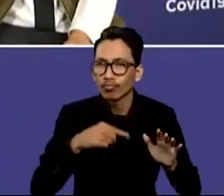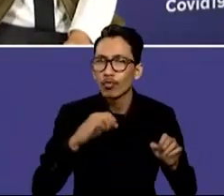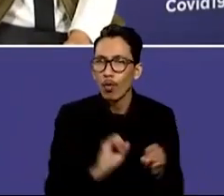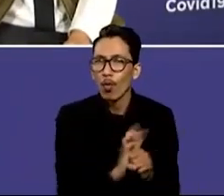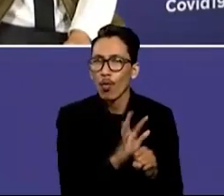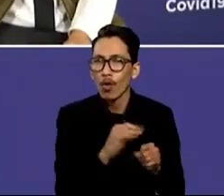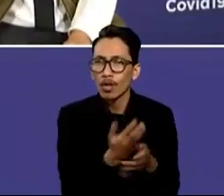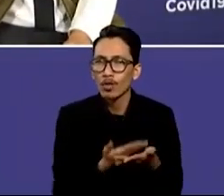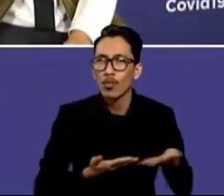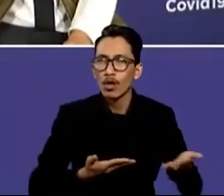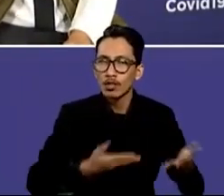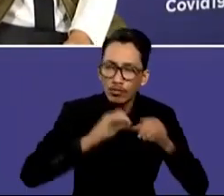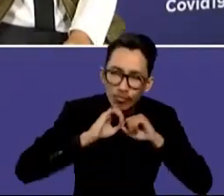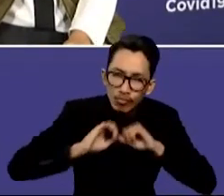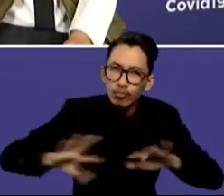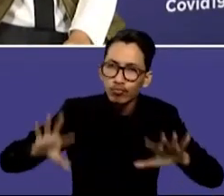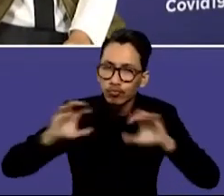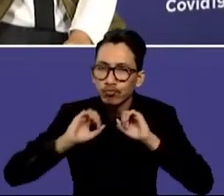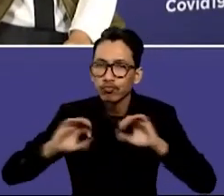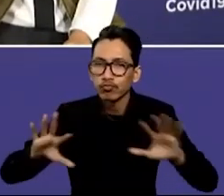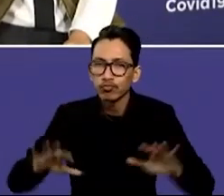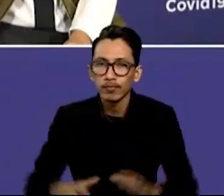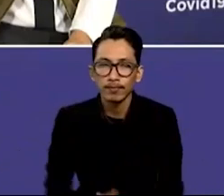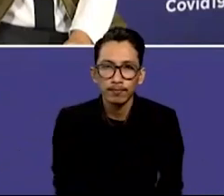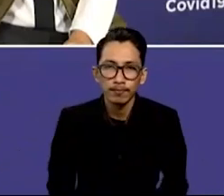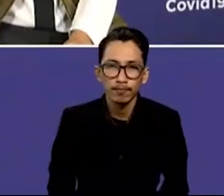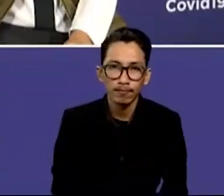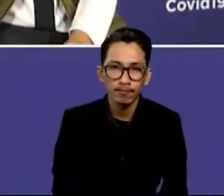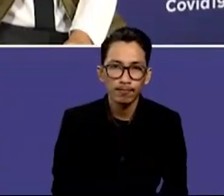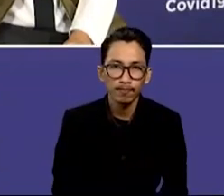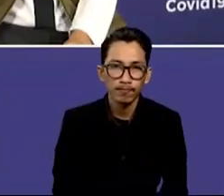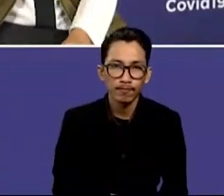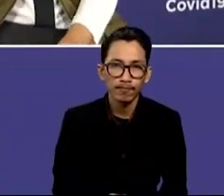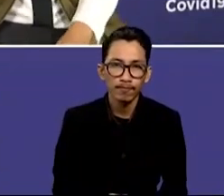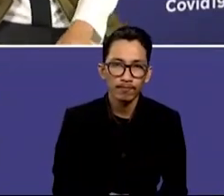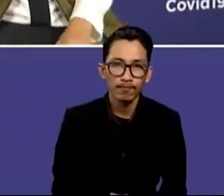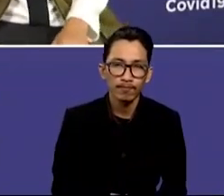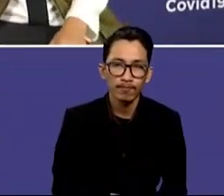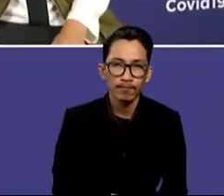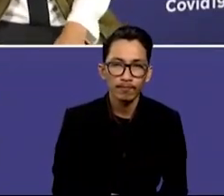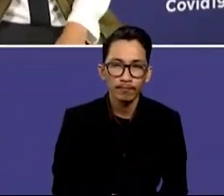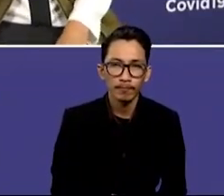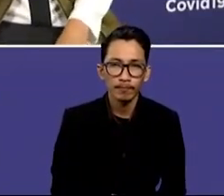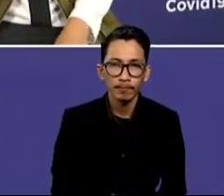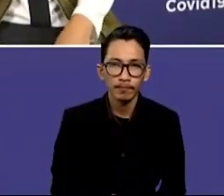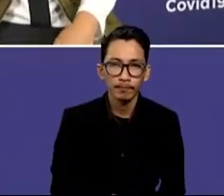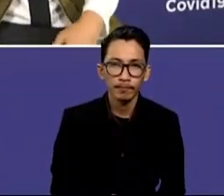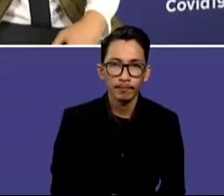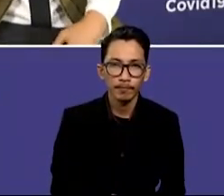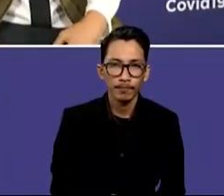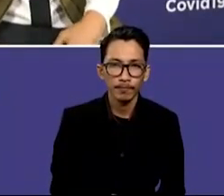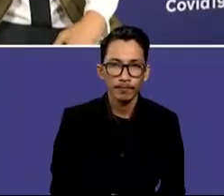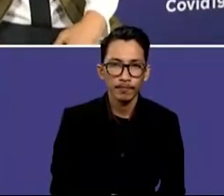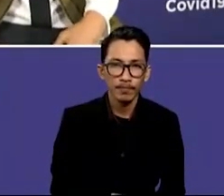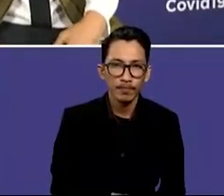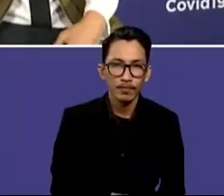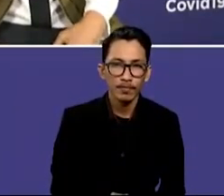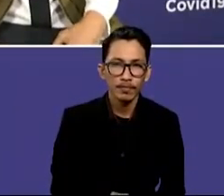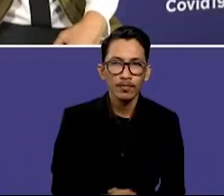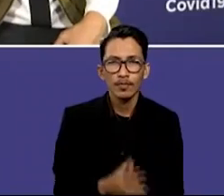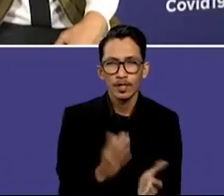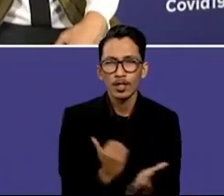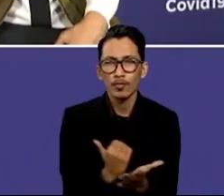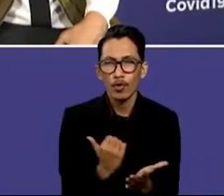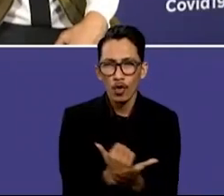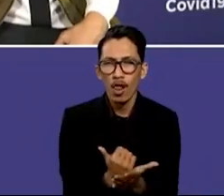dilanda yang namanya wabah penyakit corona. Dan kita mendapat bahwa penyakit ini